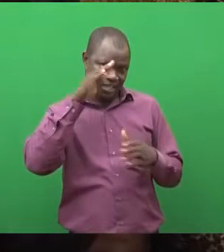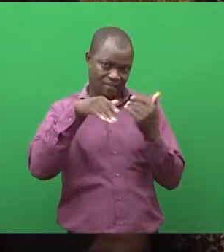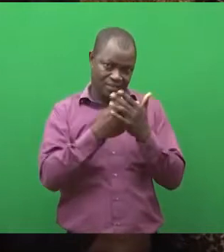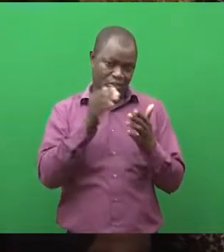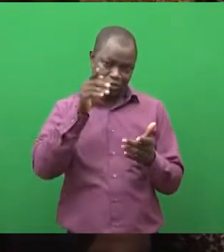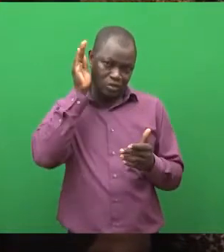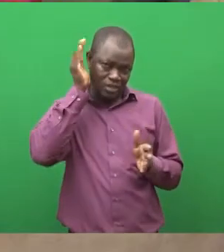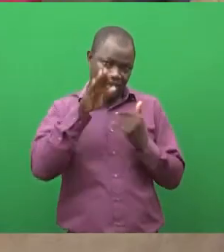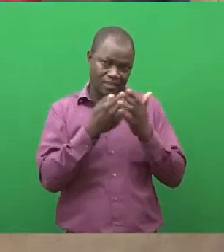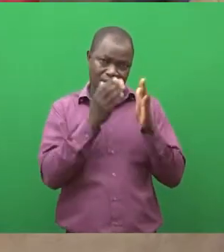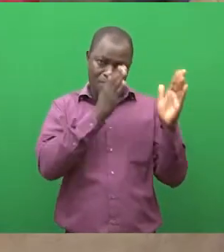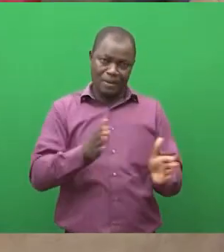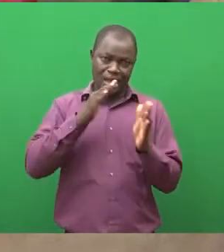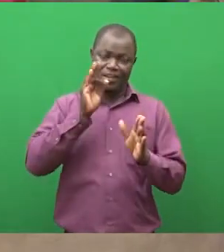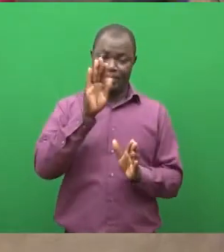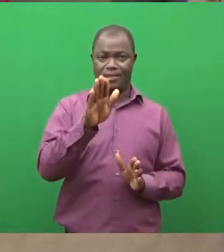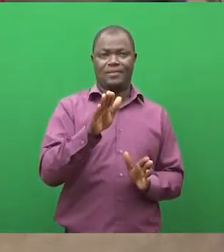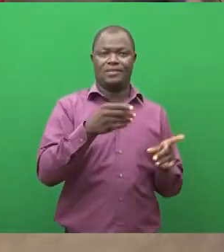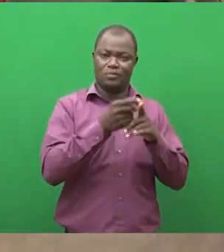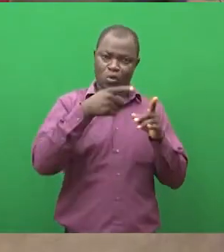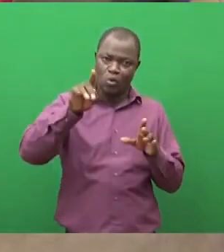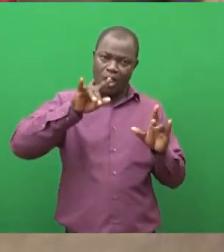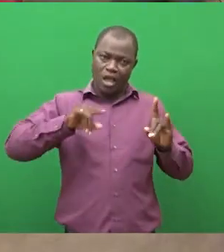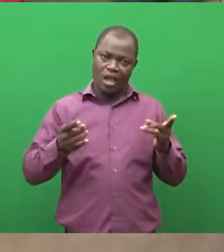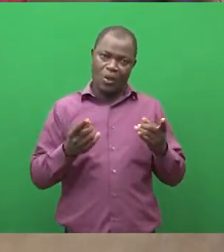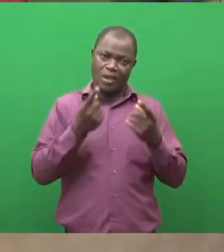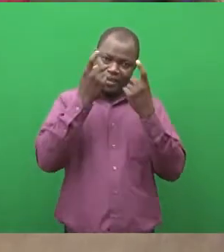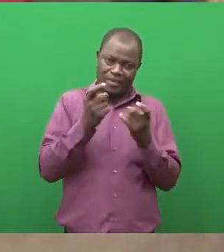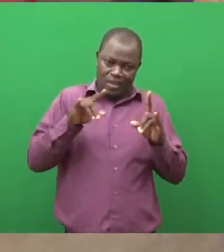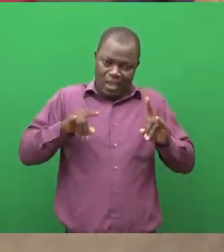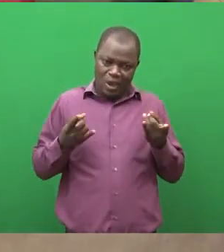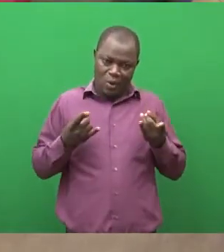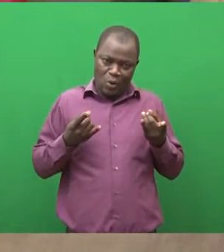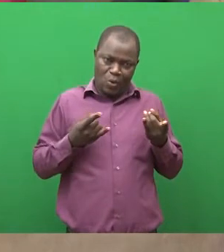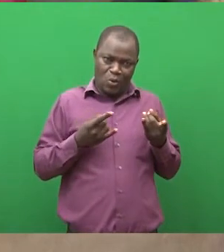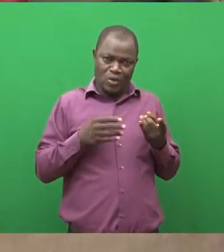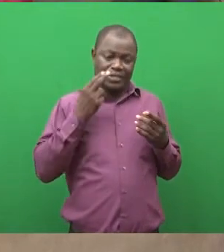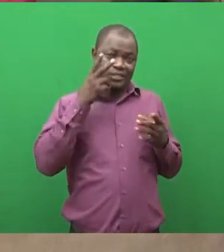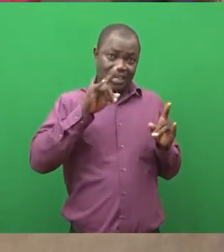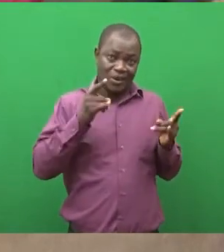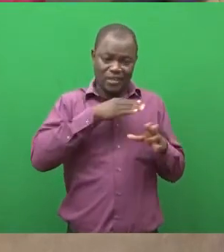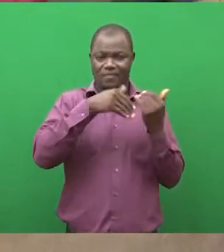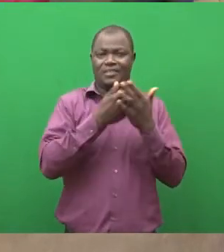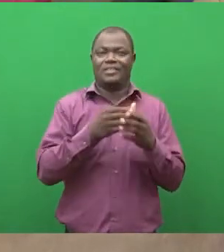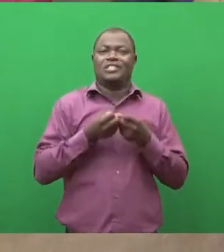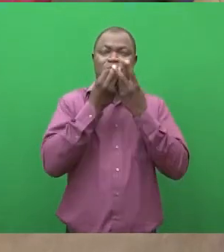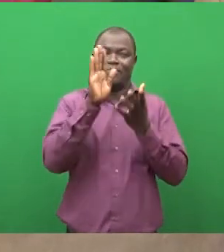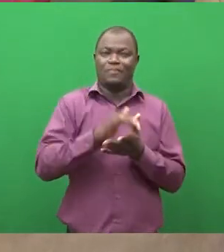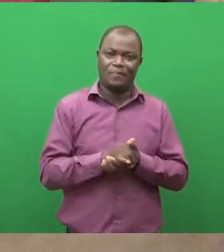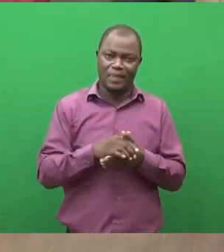zvese manzwa zvinzi munorongerwaka maendero magariro mararamiro muchanyatsopiwa